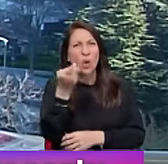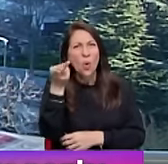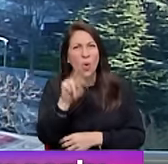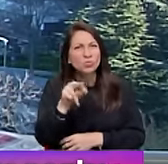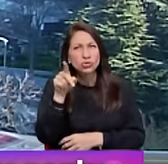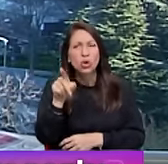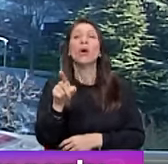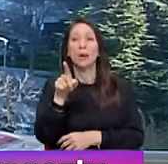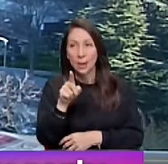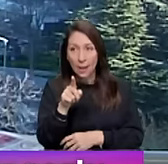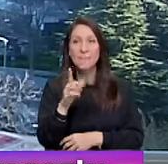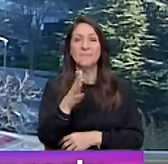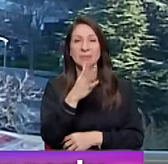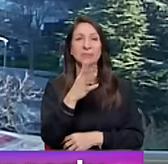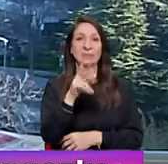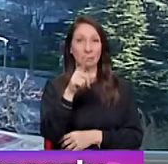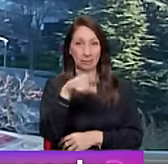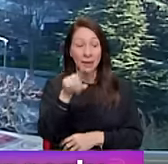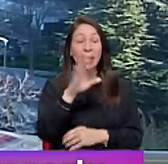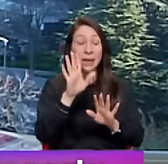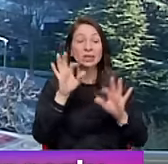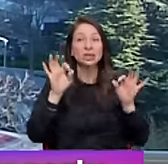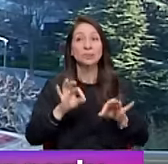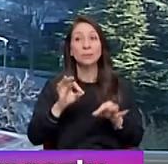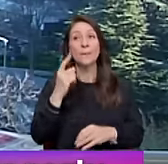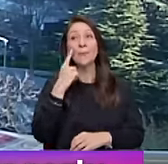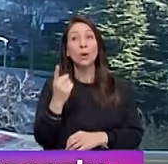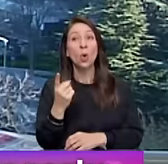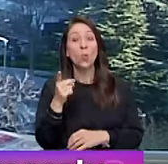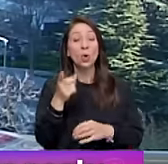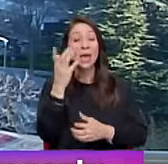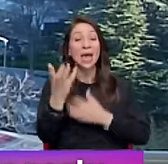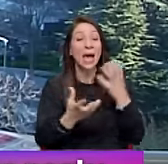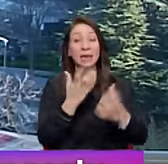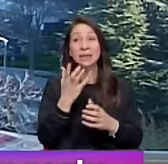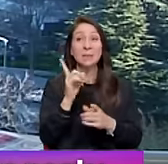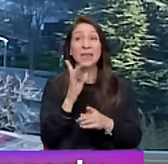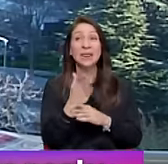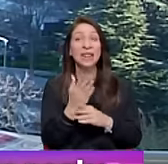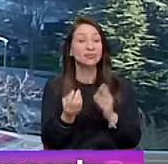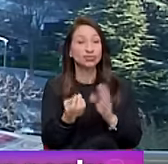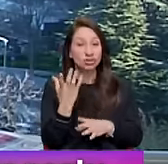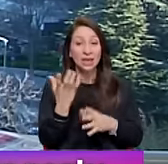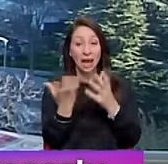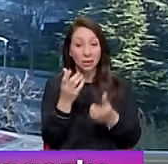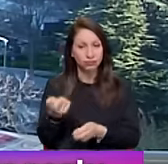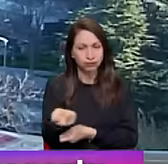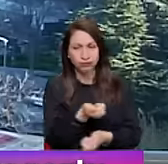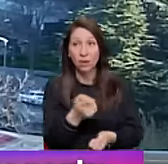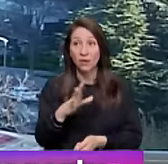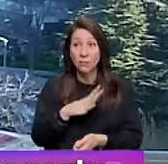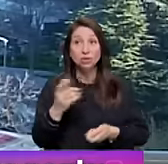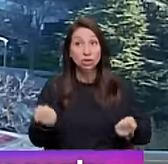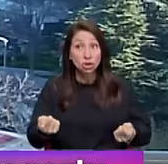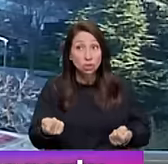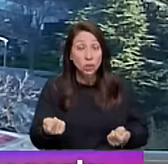hayatını kaybetmişti bildiğiniz üzere. Şimdi bakılıyor bu yangın bir neden çıktı? Yangın tüpü var mıydı? Yangın tüpleri